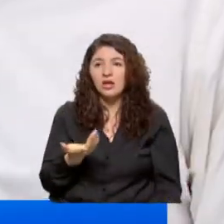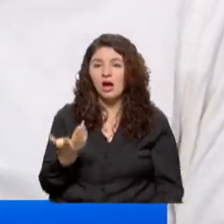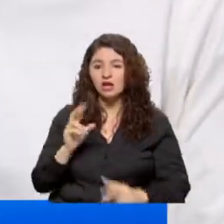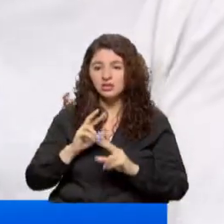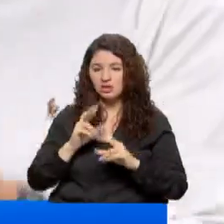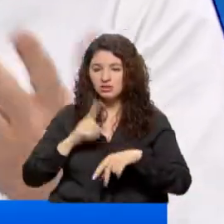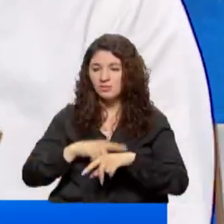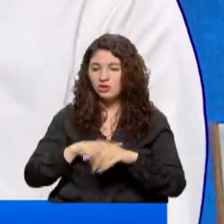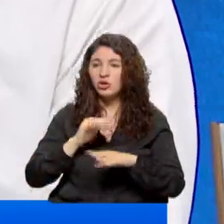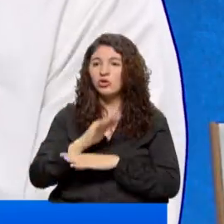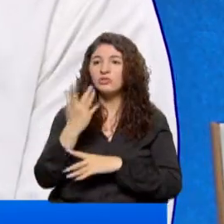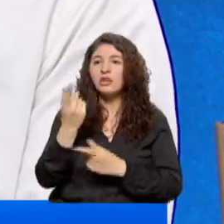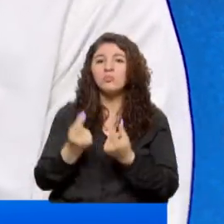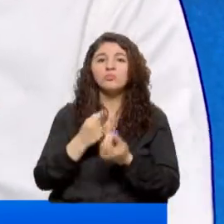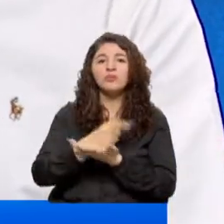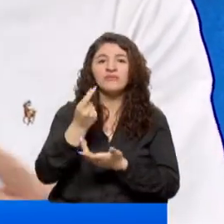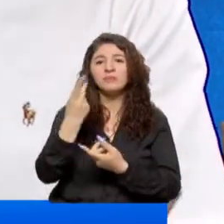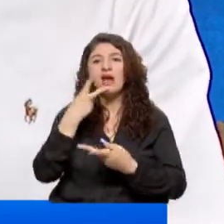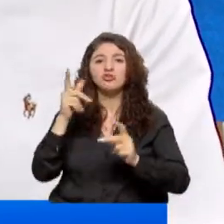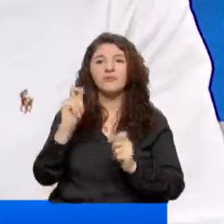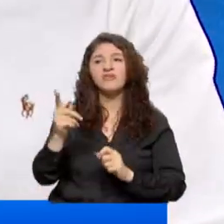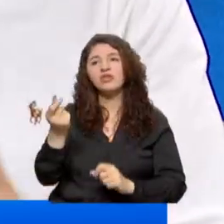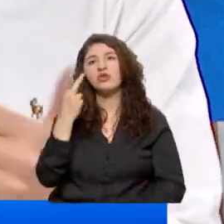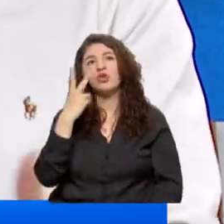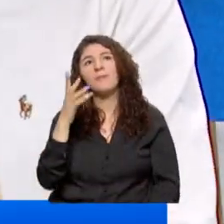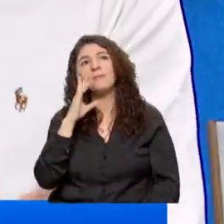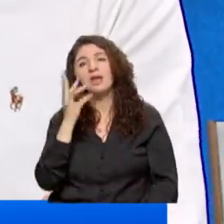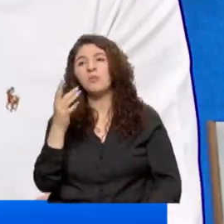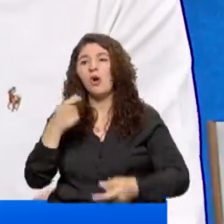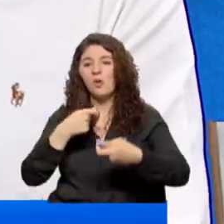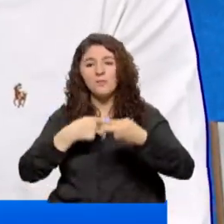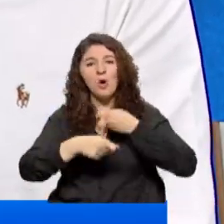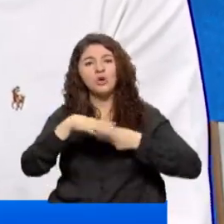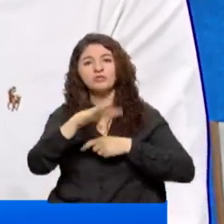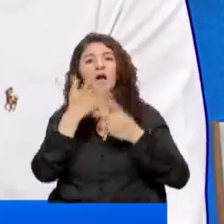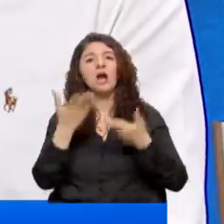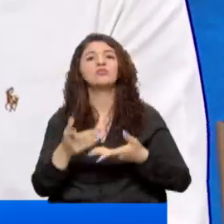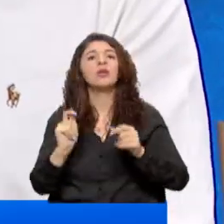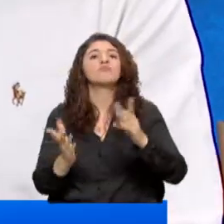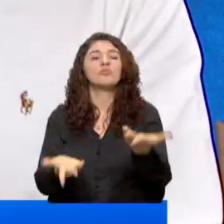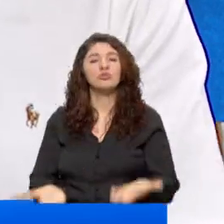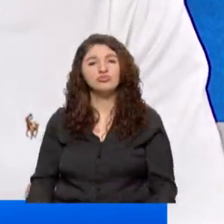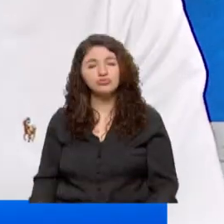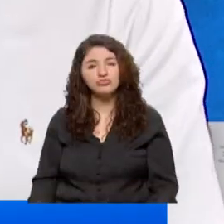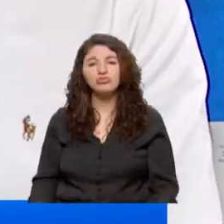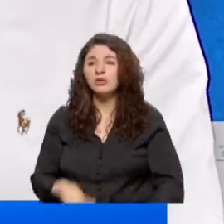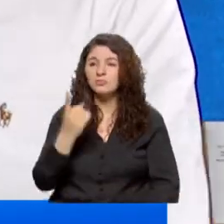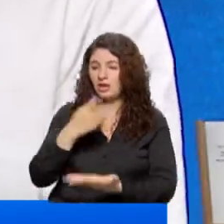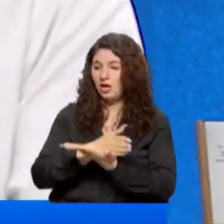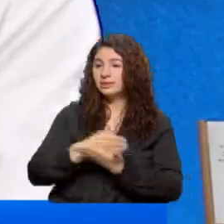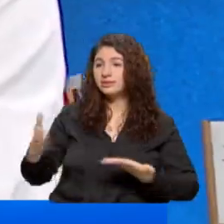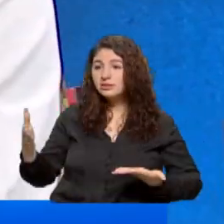Hangi çağda yaşıyoruz niye burada fiyatını birisi Açıklıyor fiyatı Ona göre niye borsada oluşan fiyatı kabul etmiyoruz bir kere